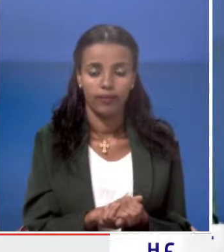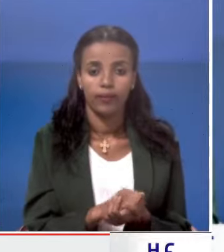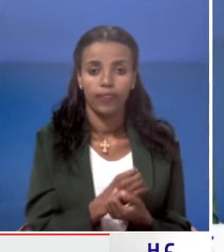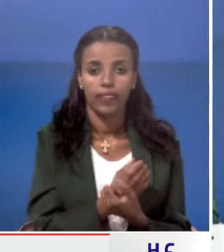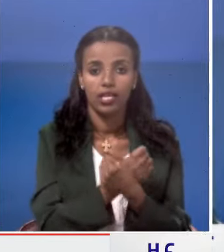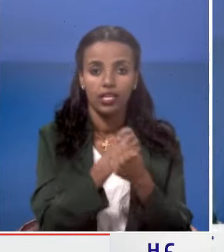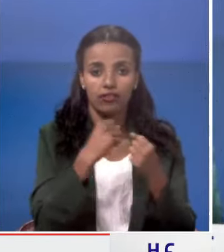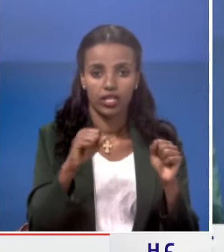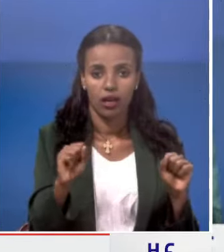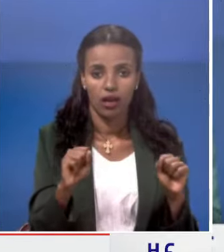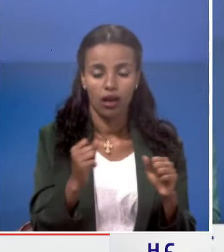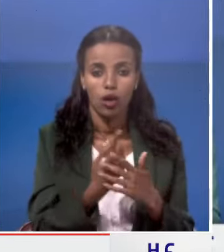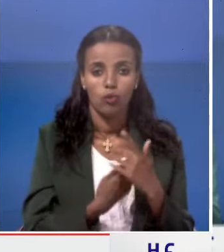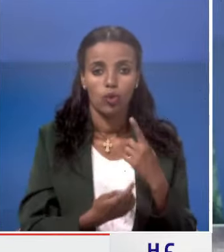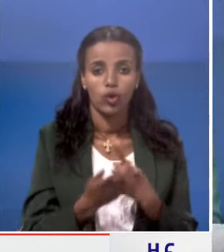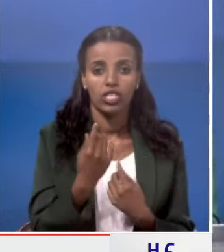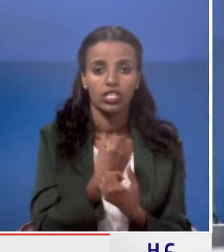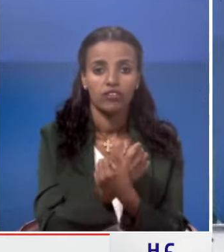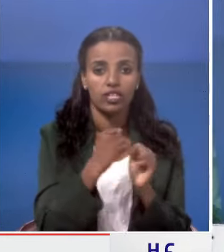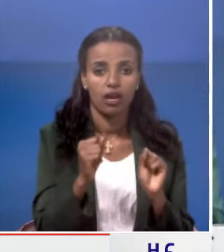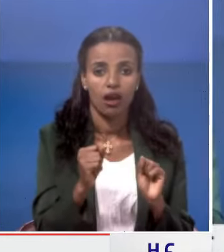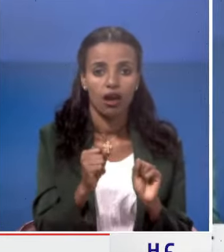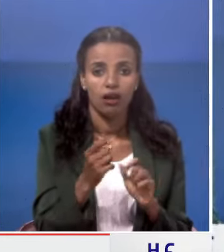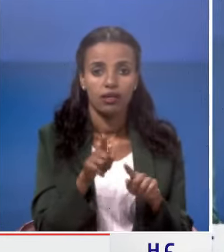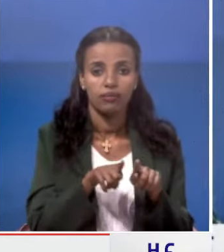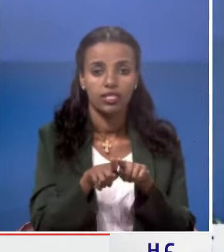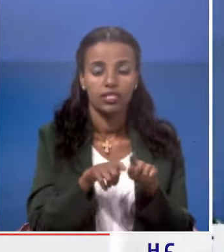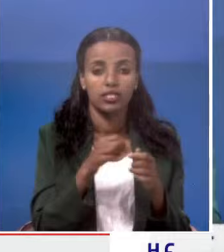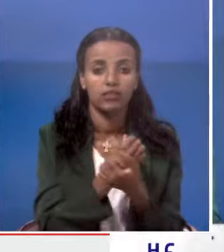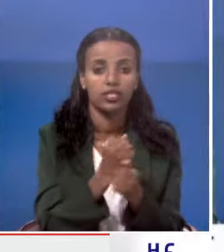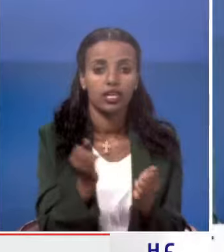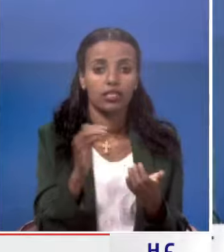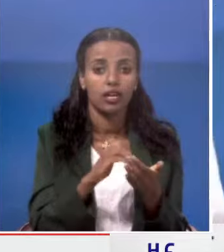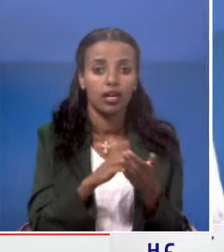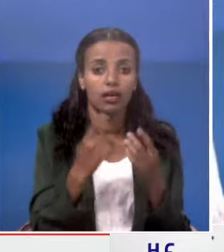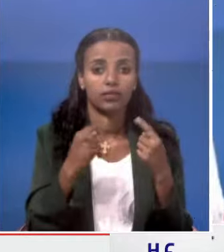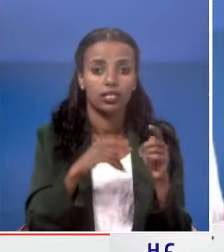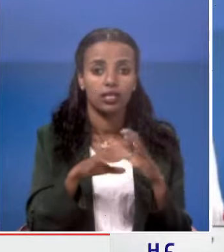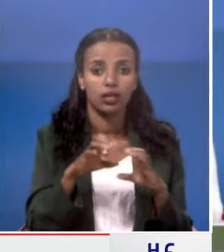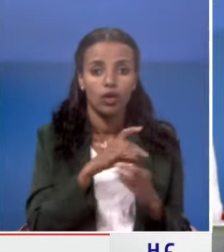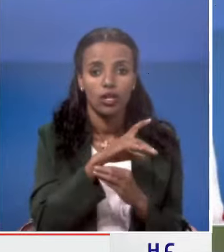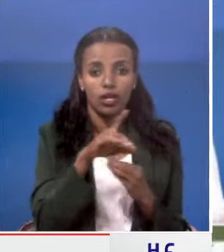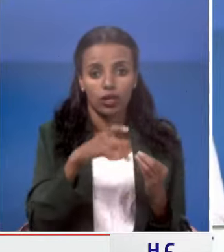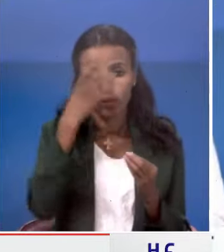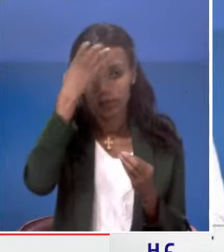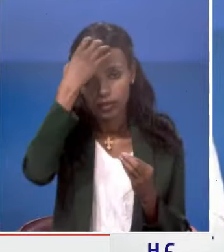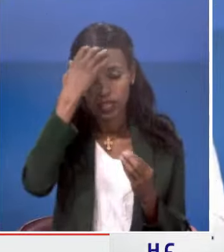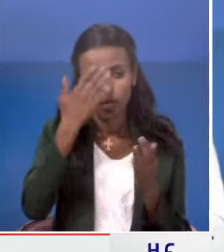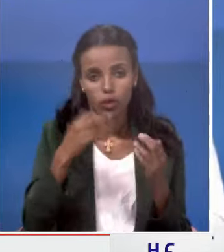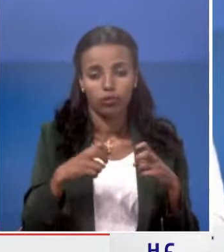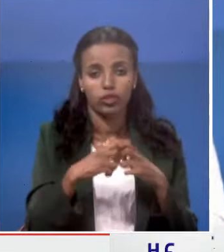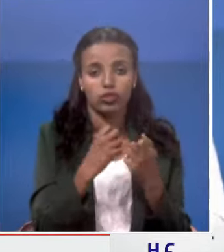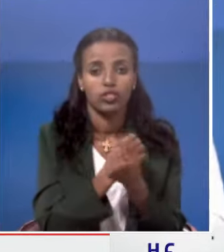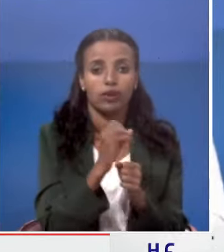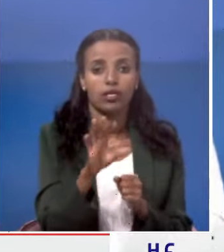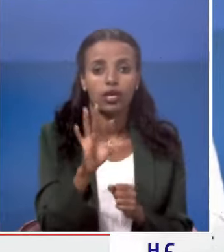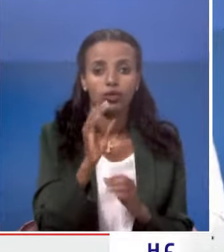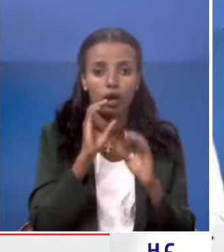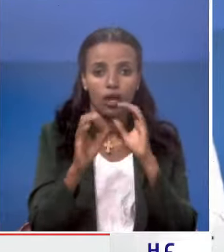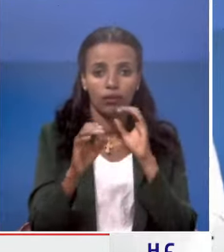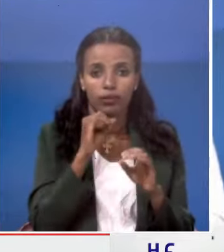እንድንፈታ በውይይት እንድንፈታ በድርድር እንድንፈታ ተደጋጋሚ ጥረቶች ተደርገዋል። የክልሉ መንግስት አሁንም ግጭቱን ልባት አግኝቶ